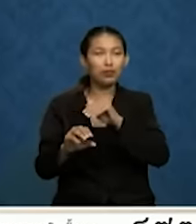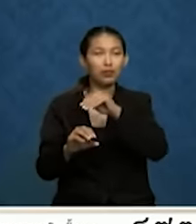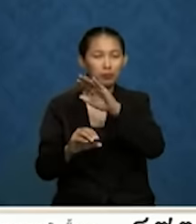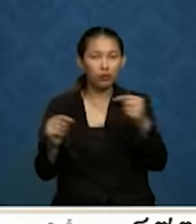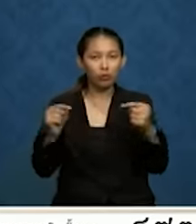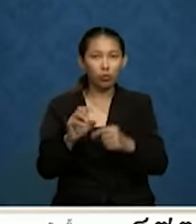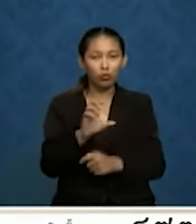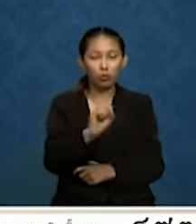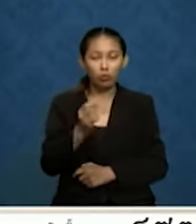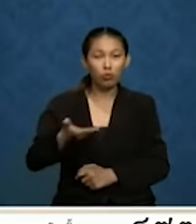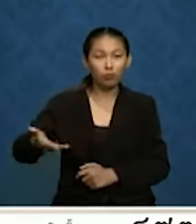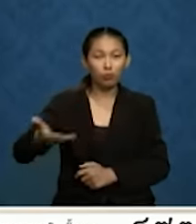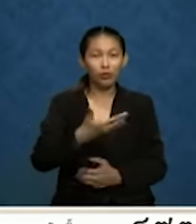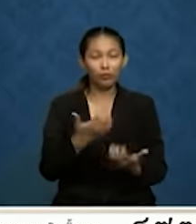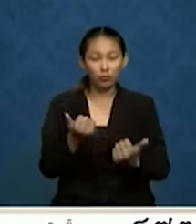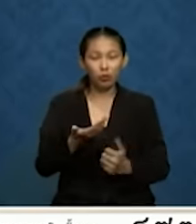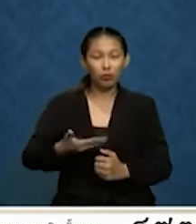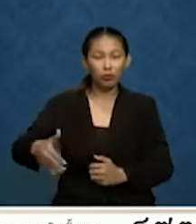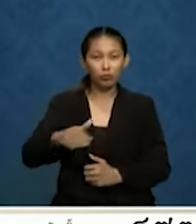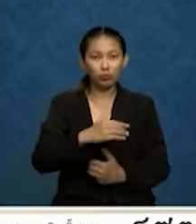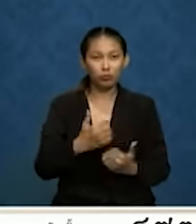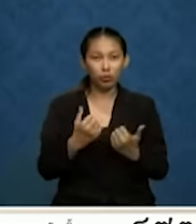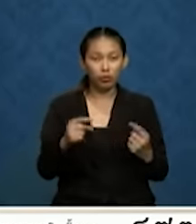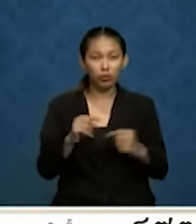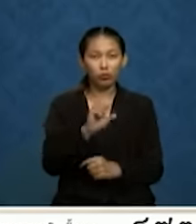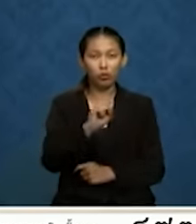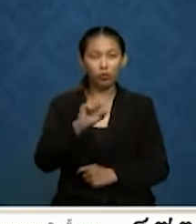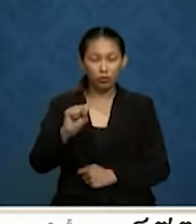ภาเท่าที่มีอยู่ทั้งหมดของสภาผู้แทนราษฎรครับ